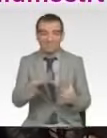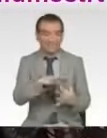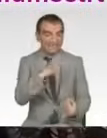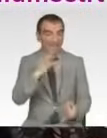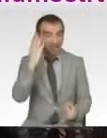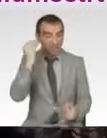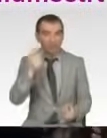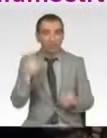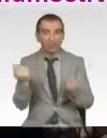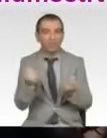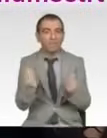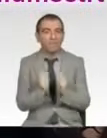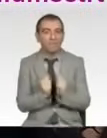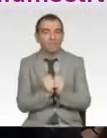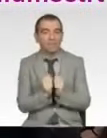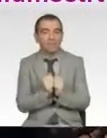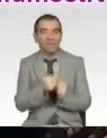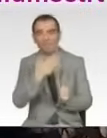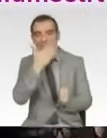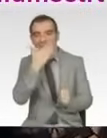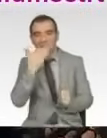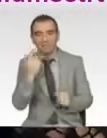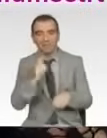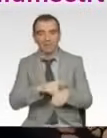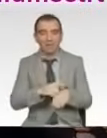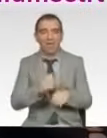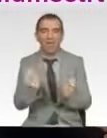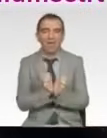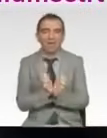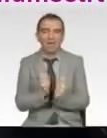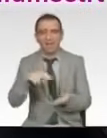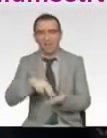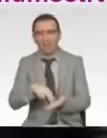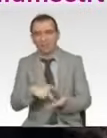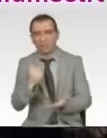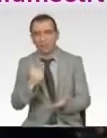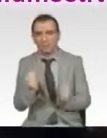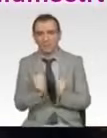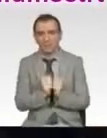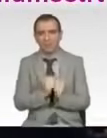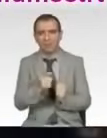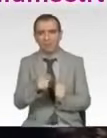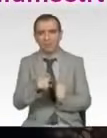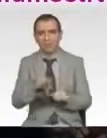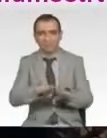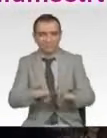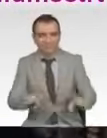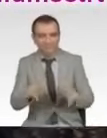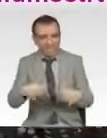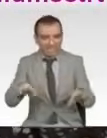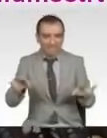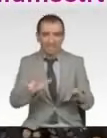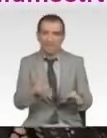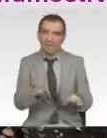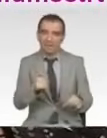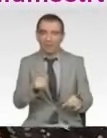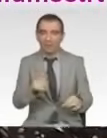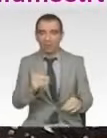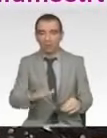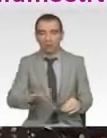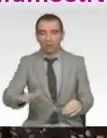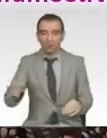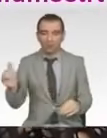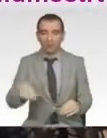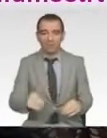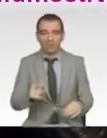anlamaları, işbirliği bak ne yapılıyor işte iftar vaktinde bütün aile kalkıyor bir arada işte. Değil mi? İşte sofrayı hazırlıyorlar. Ama bazıları da yapıyor. Çocuk